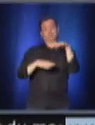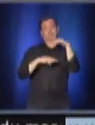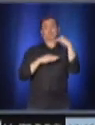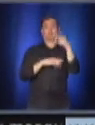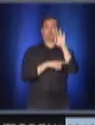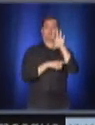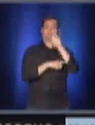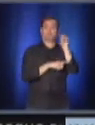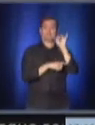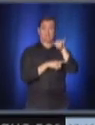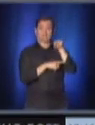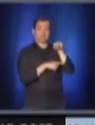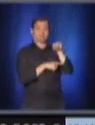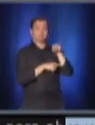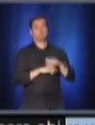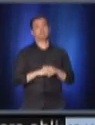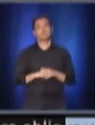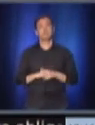Dr. Arruda ou M. Dubé,